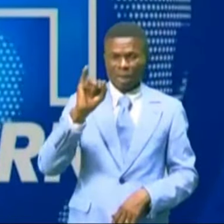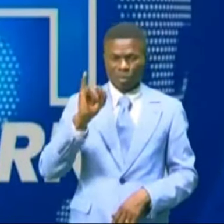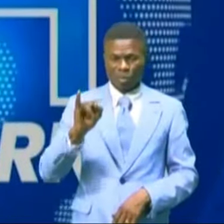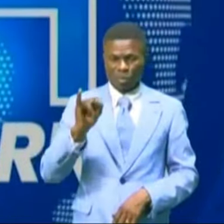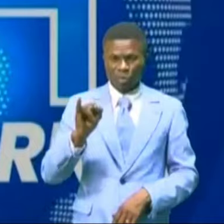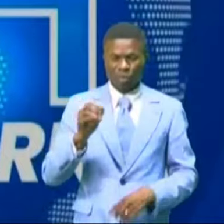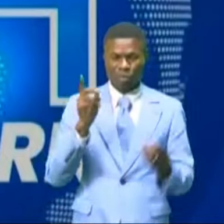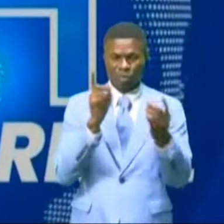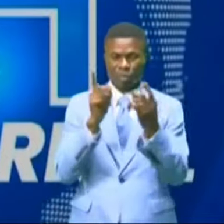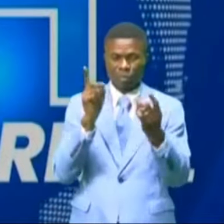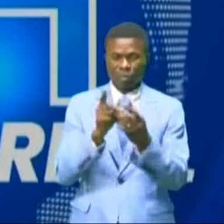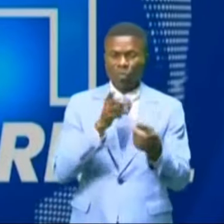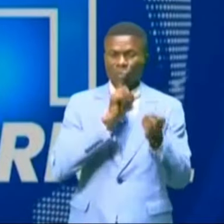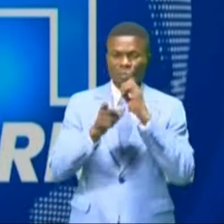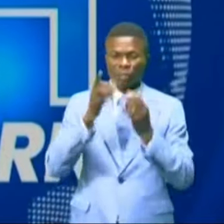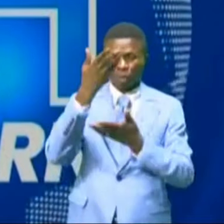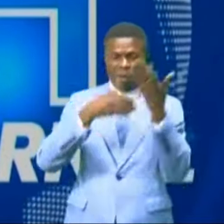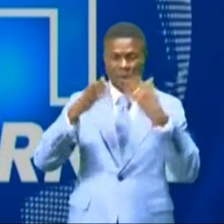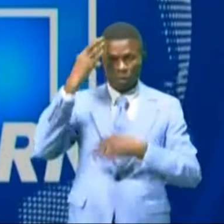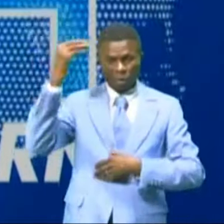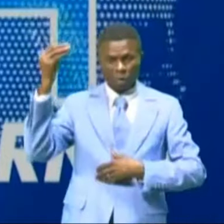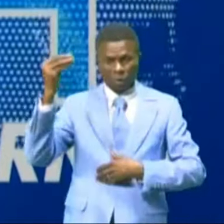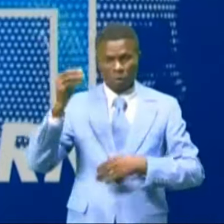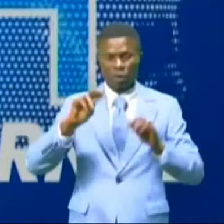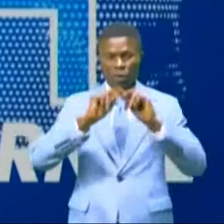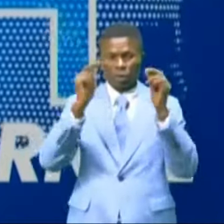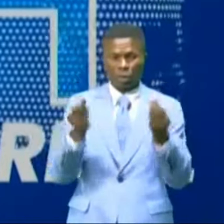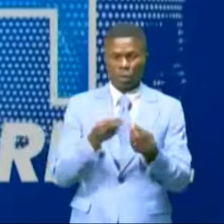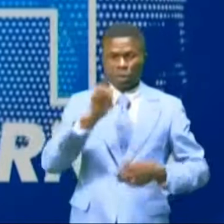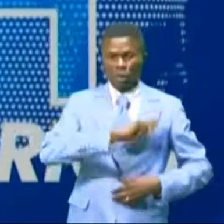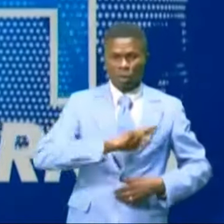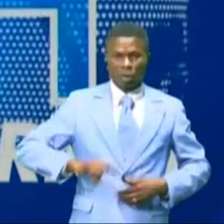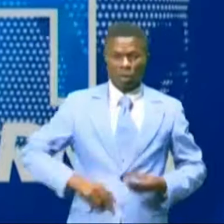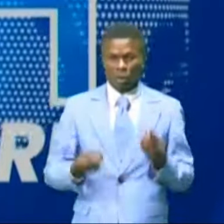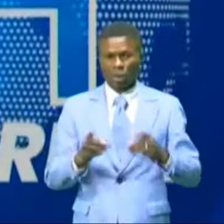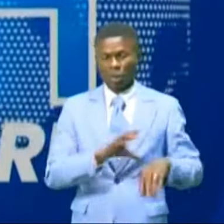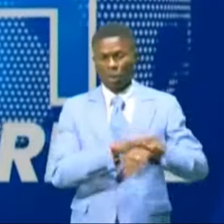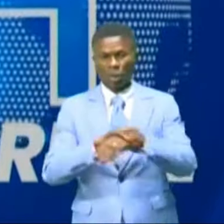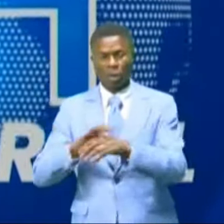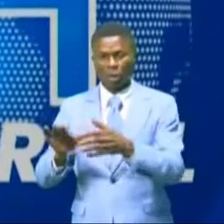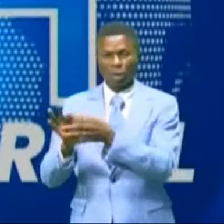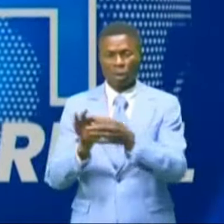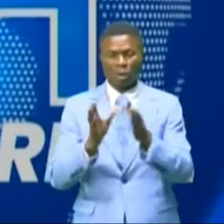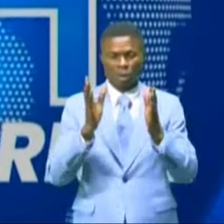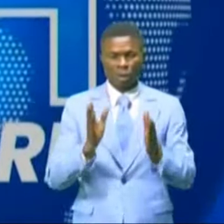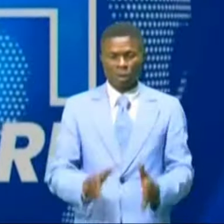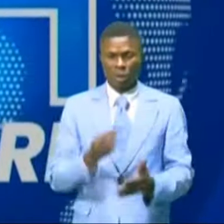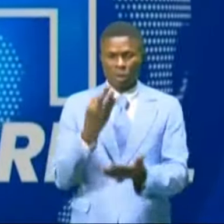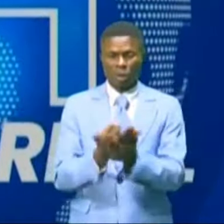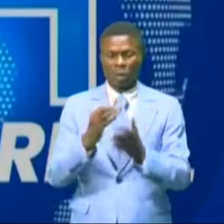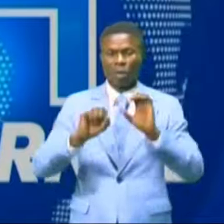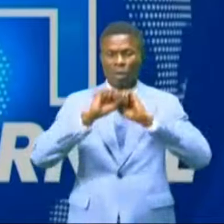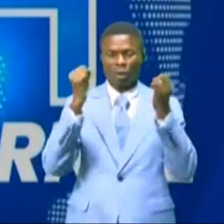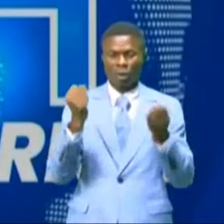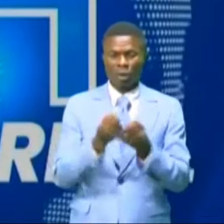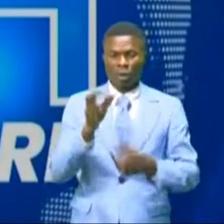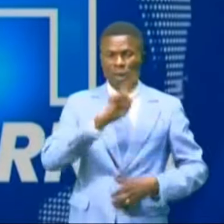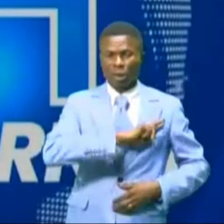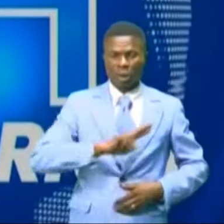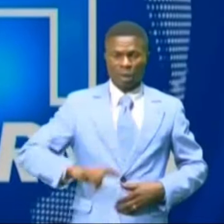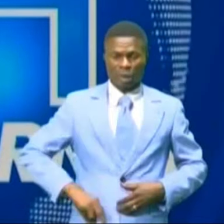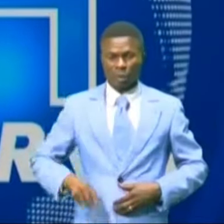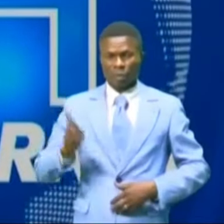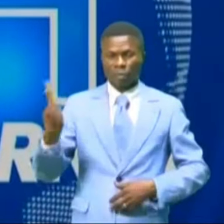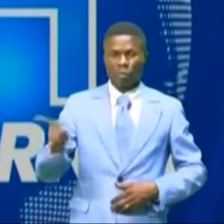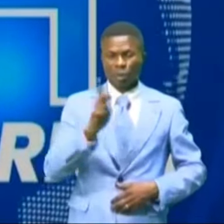Des contacts, des échanges fructueux entre la délégation de la RDC conduite par le coordonnateur du Fonds social de la République,